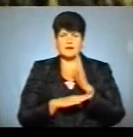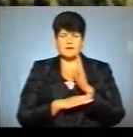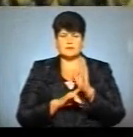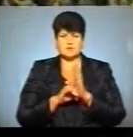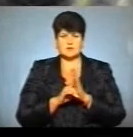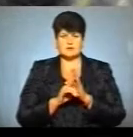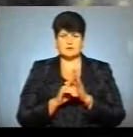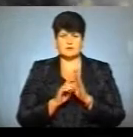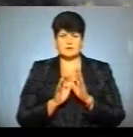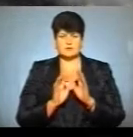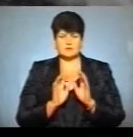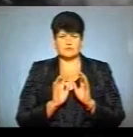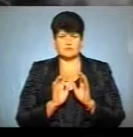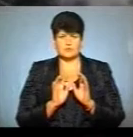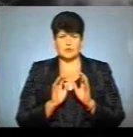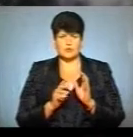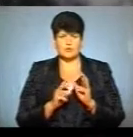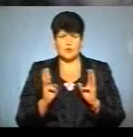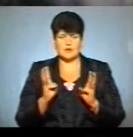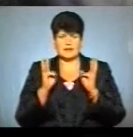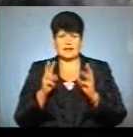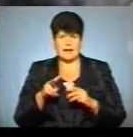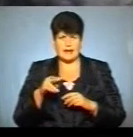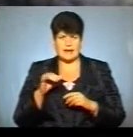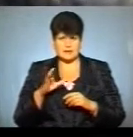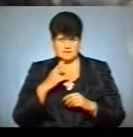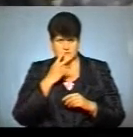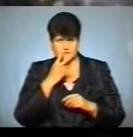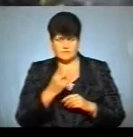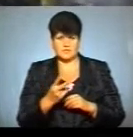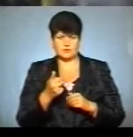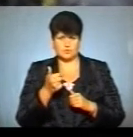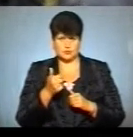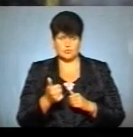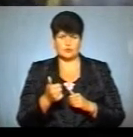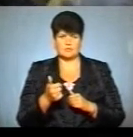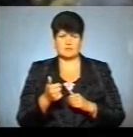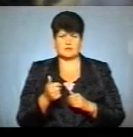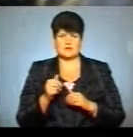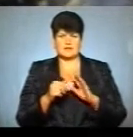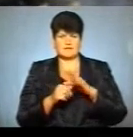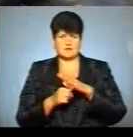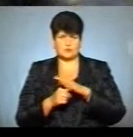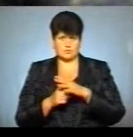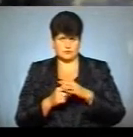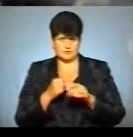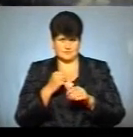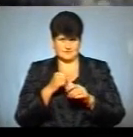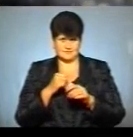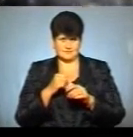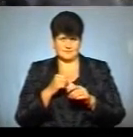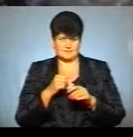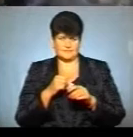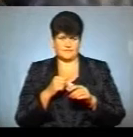горі Сторожиському. Зараз бачимо, як дуже добре видно, знято на квадрокоптер, ми так розуміємо. І бачимо,